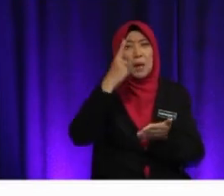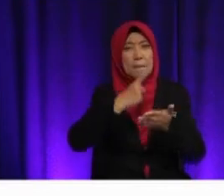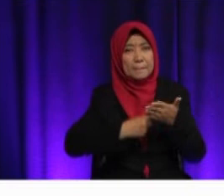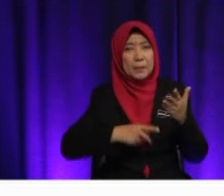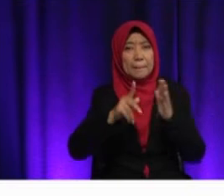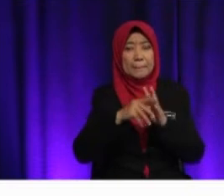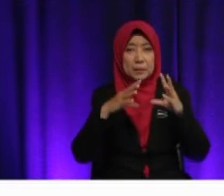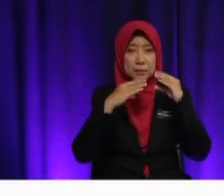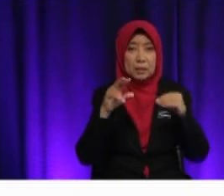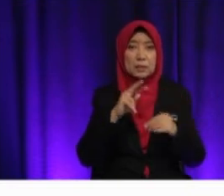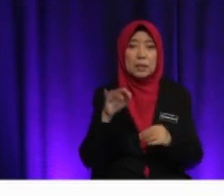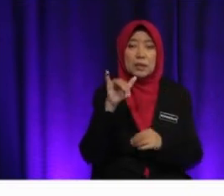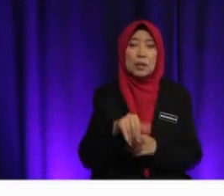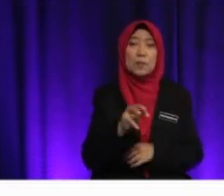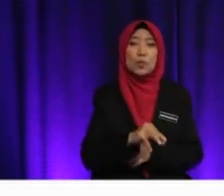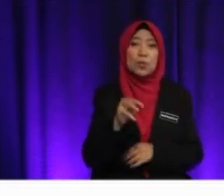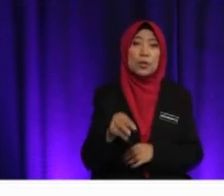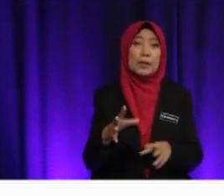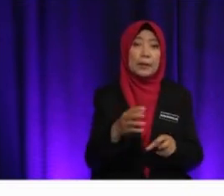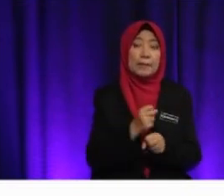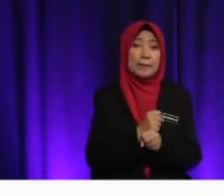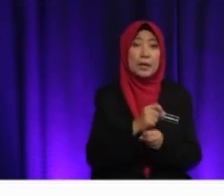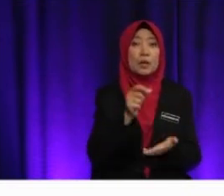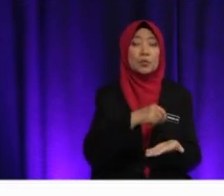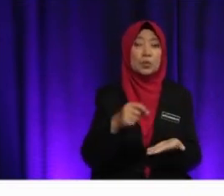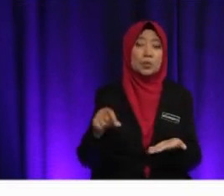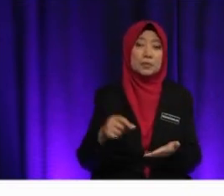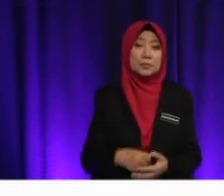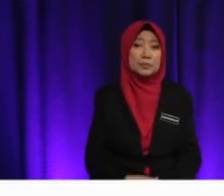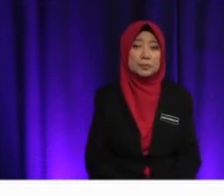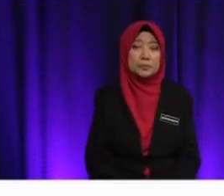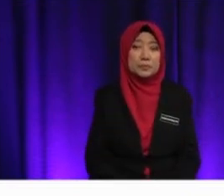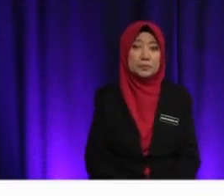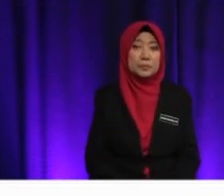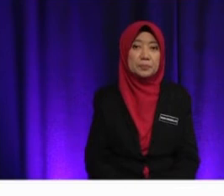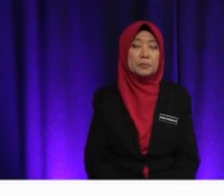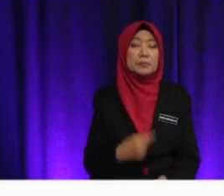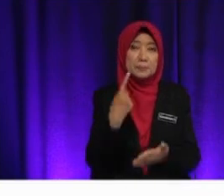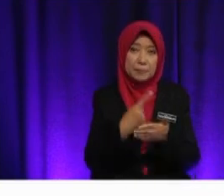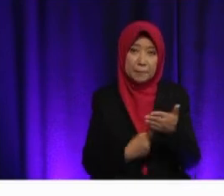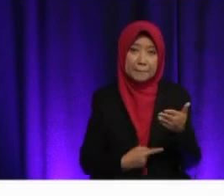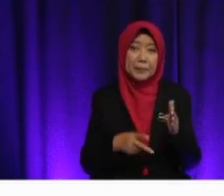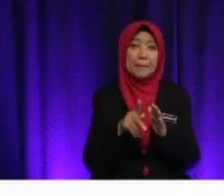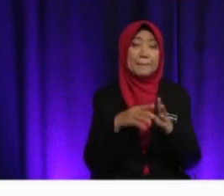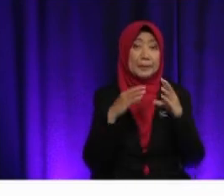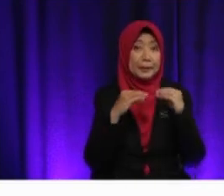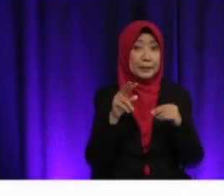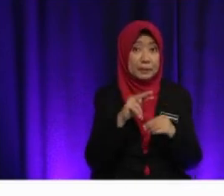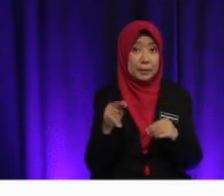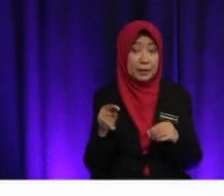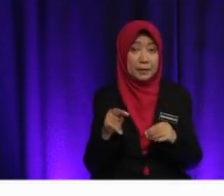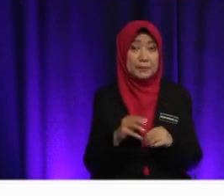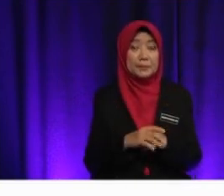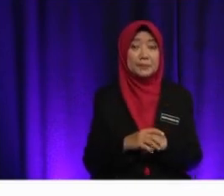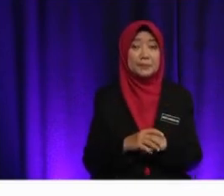yang kamu dapat? Mungkin boleh tulis sikit dekat kertas kamu. Dekat whiteboard kamu tulis apa pengajaran? Sebenarnya mereka ni tak tahu ni, saya